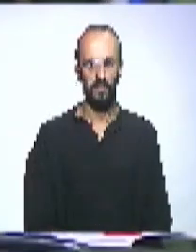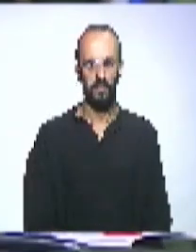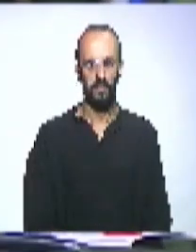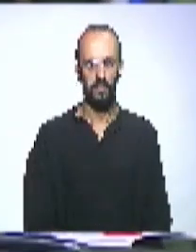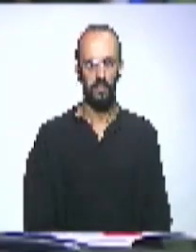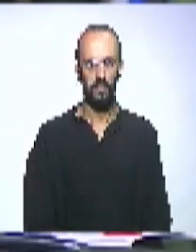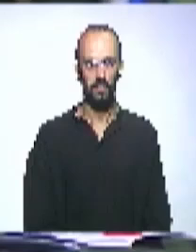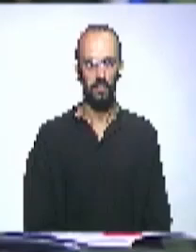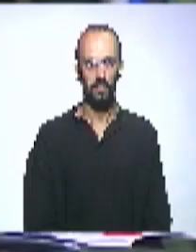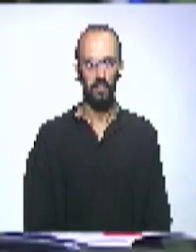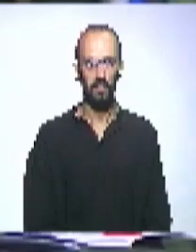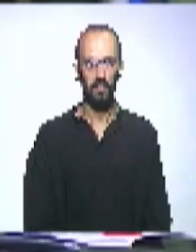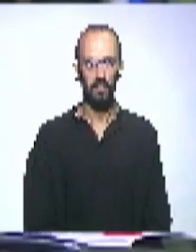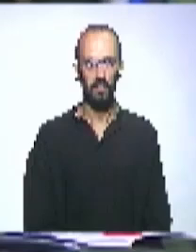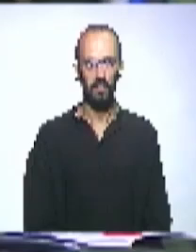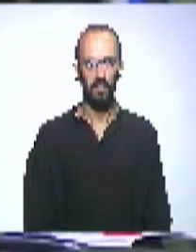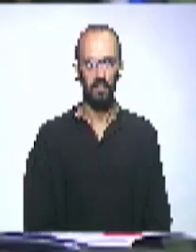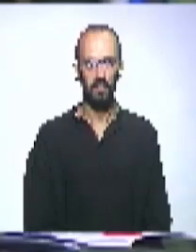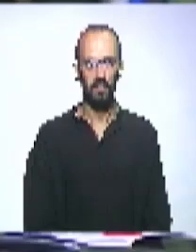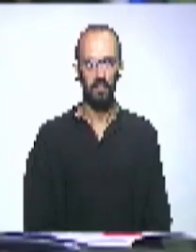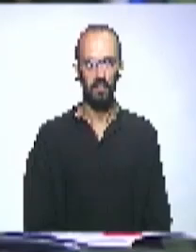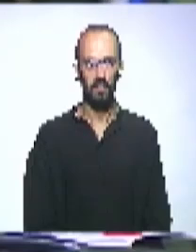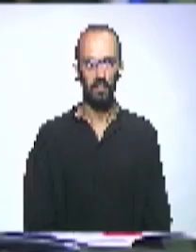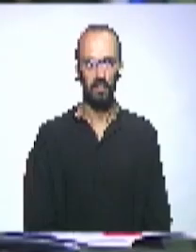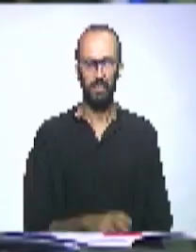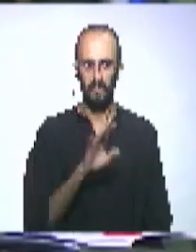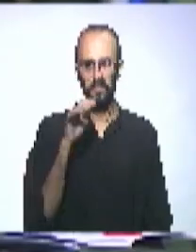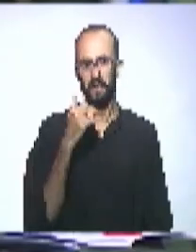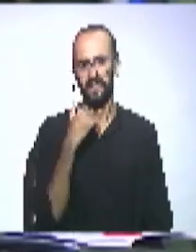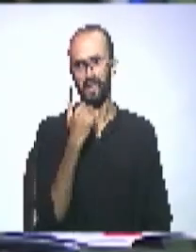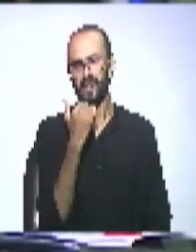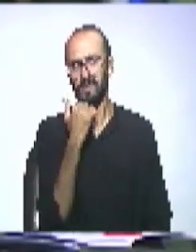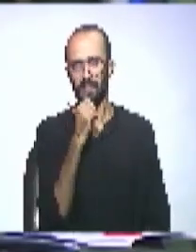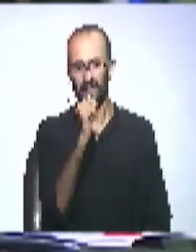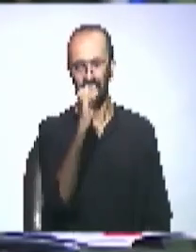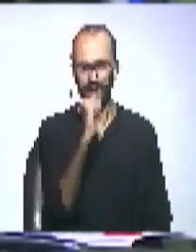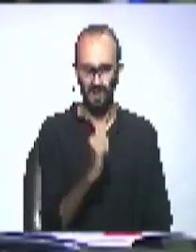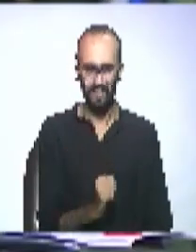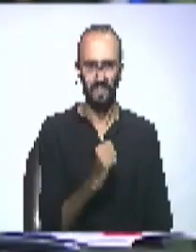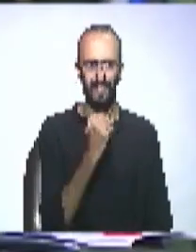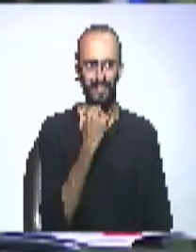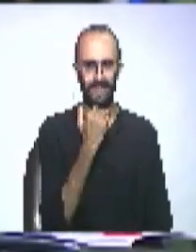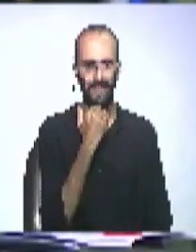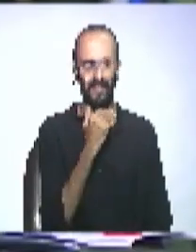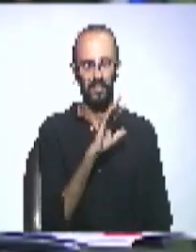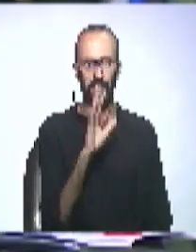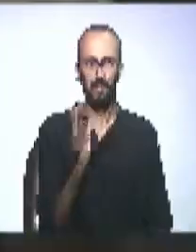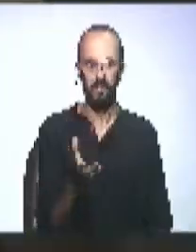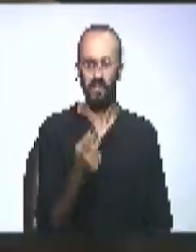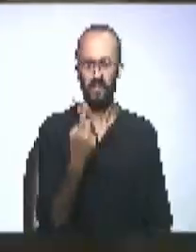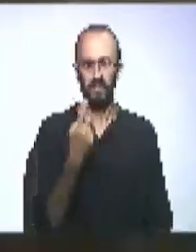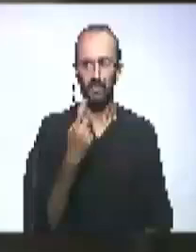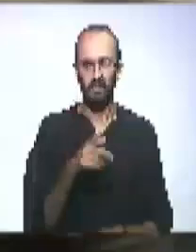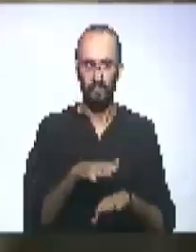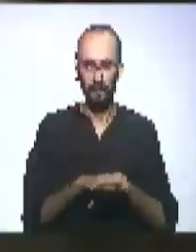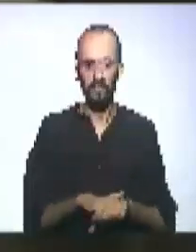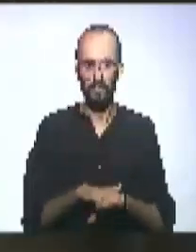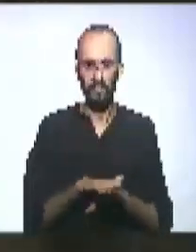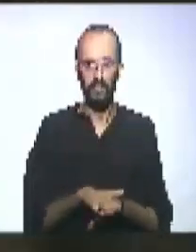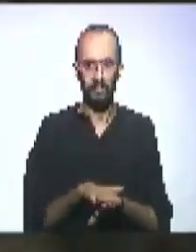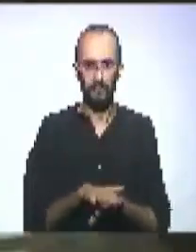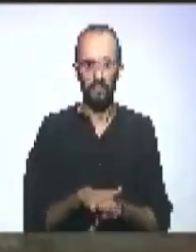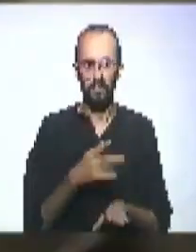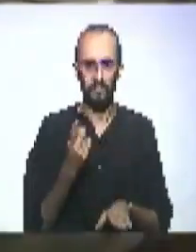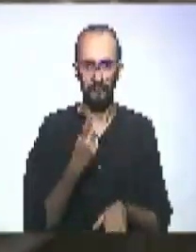نسهل على نفسنا يا جماعه، اسهل حاجه، عشان ما حدش جاي يقول لك ما عندناش ال ال ال ال المكبس،